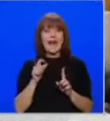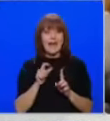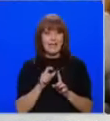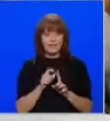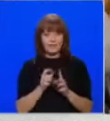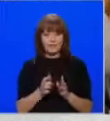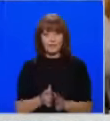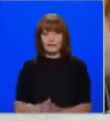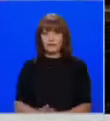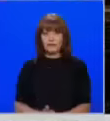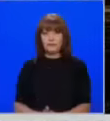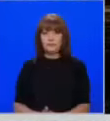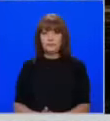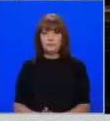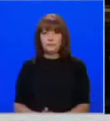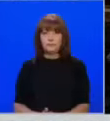провежда събитието.